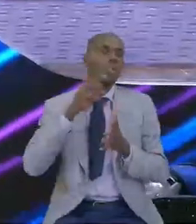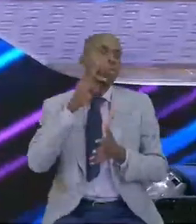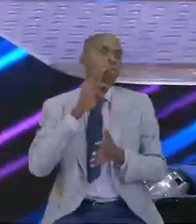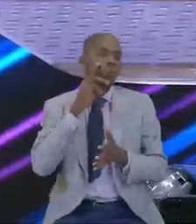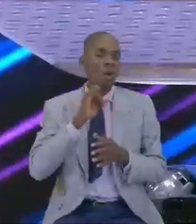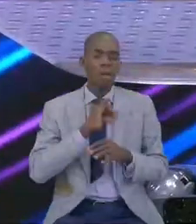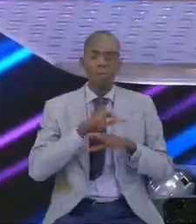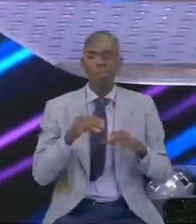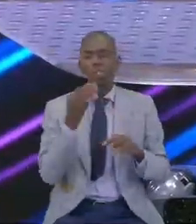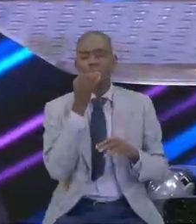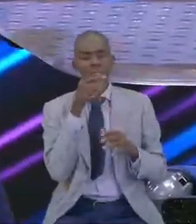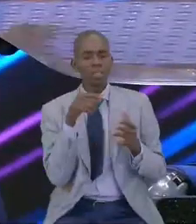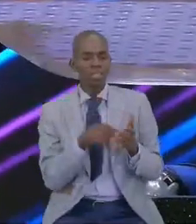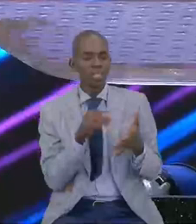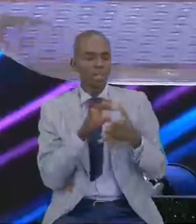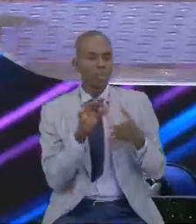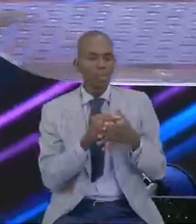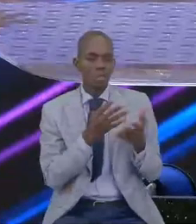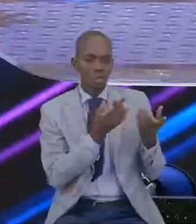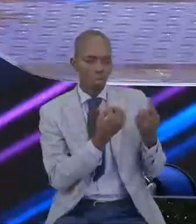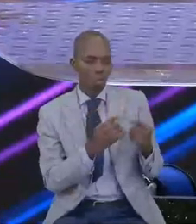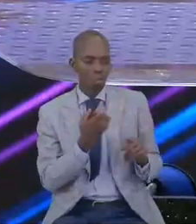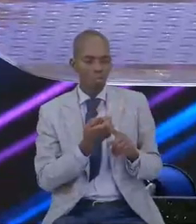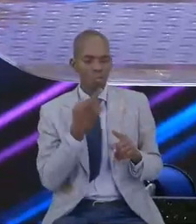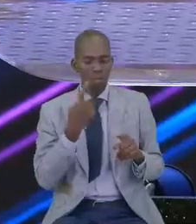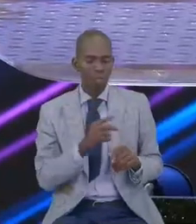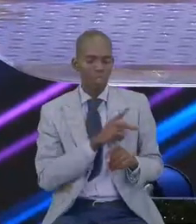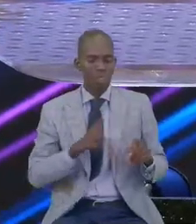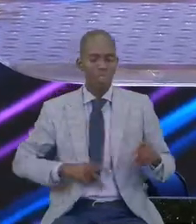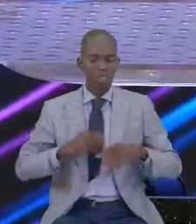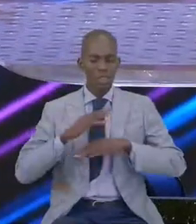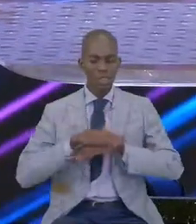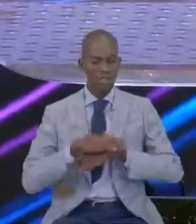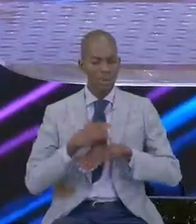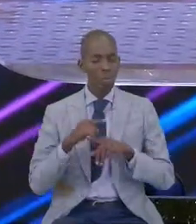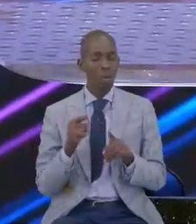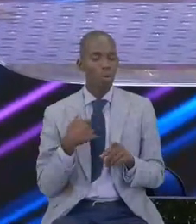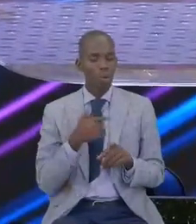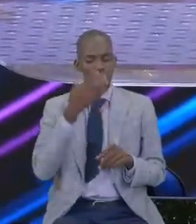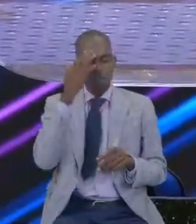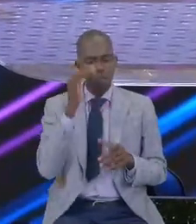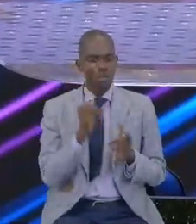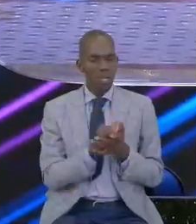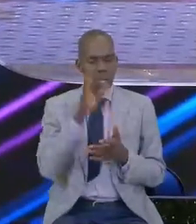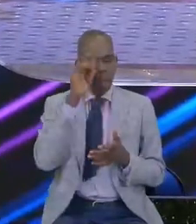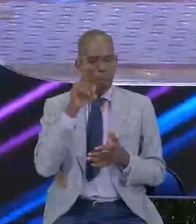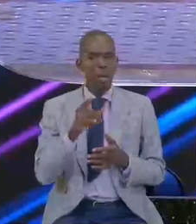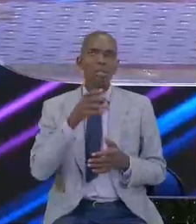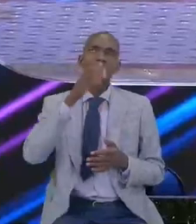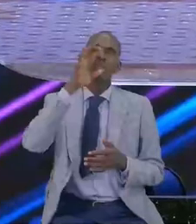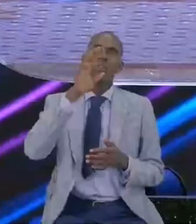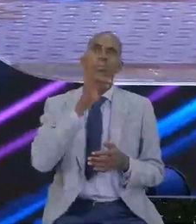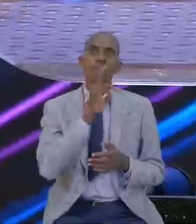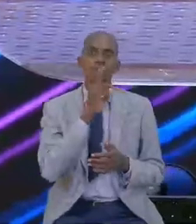repas de la table du roi, mais nous savons qu'il buvait l'eau, mais nous savons qu'il a